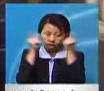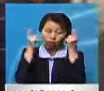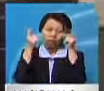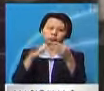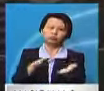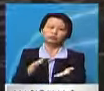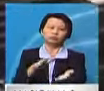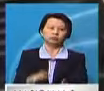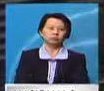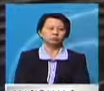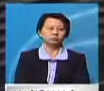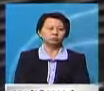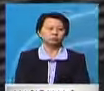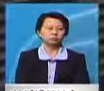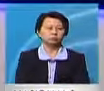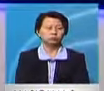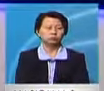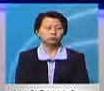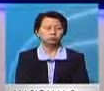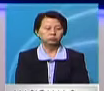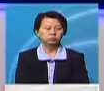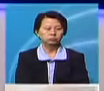mengecut.